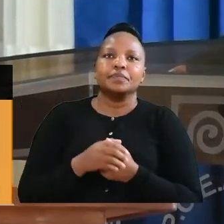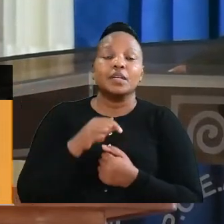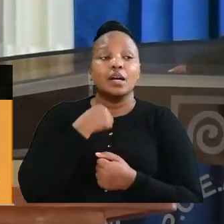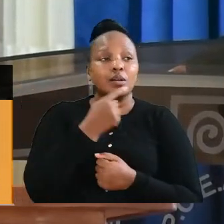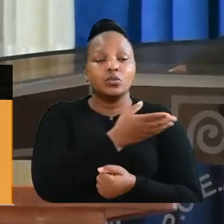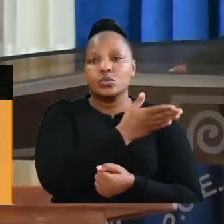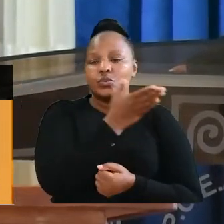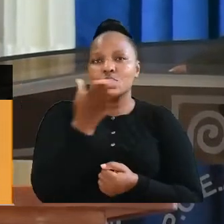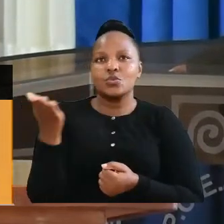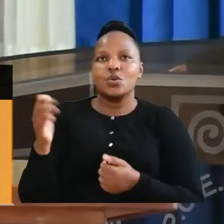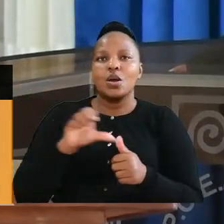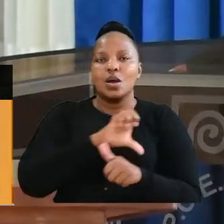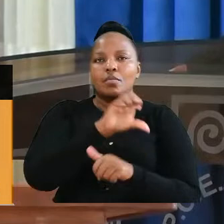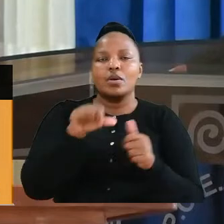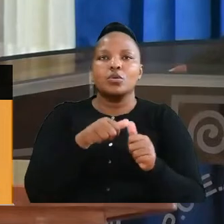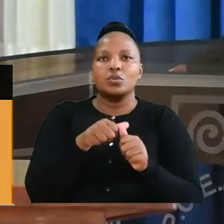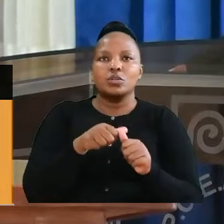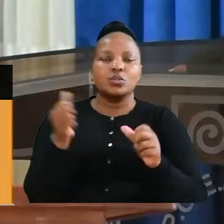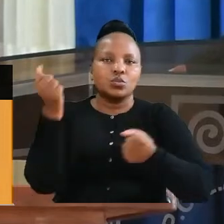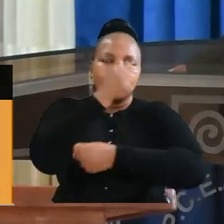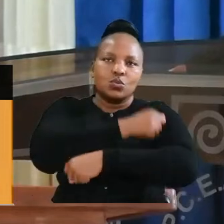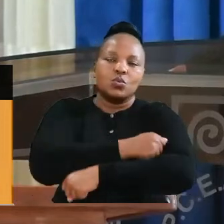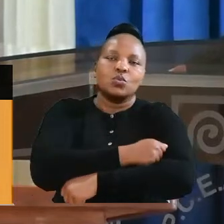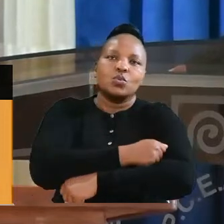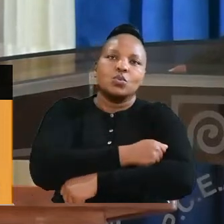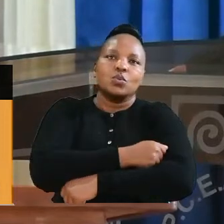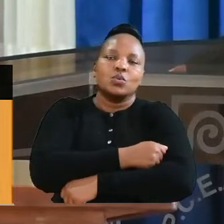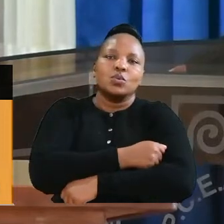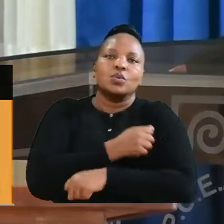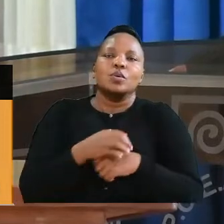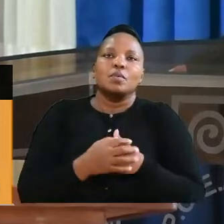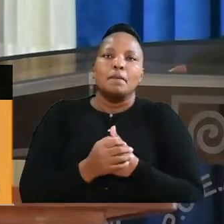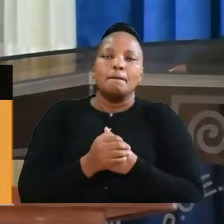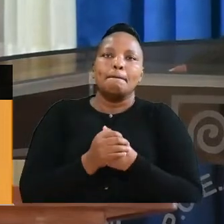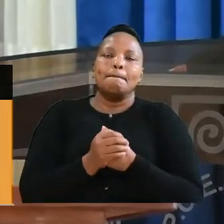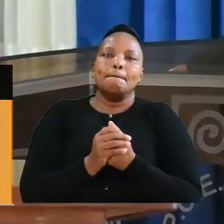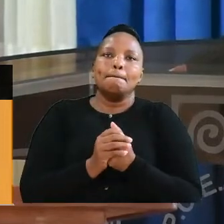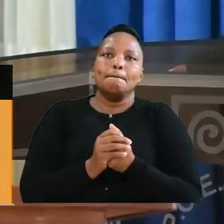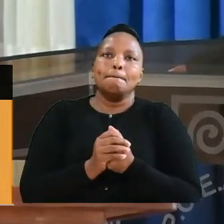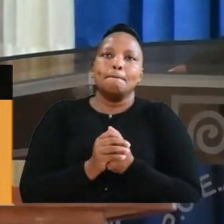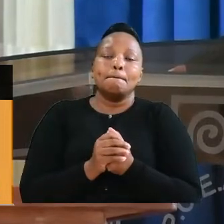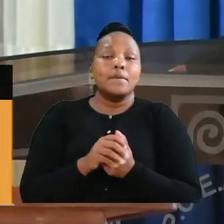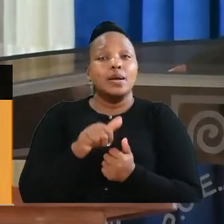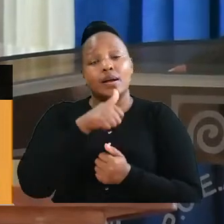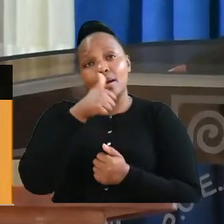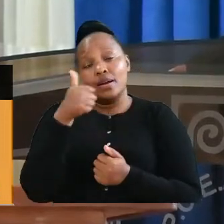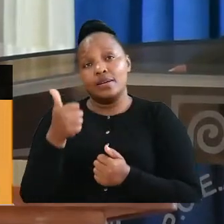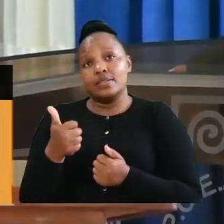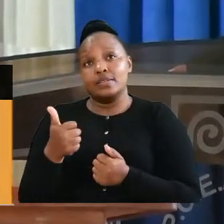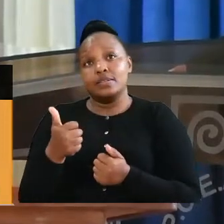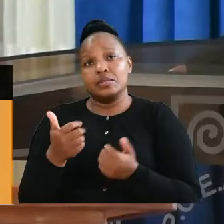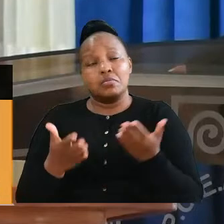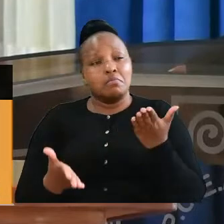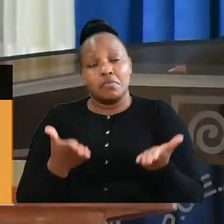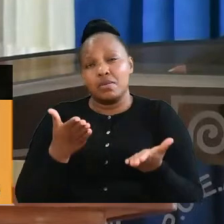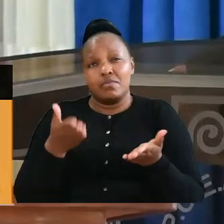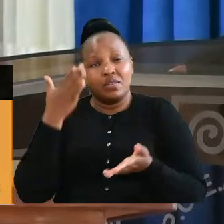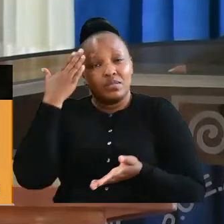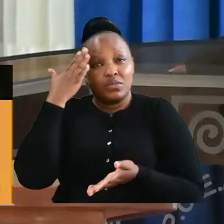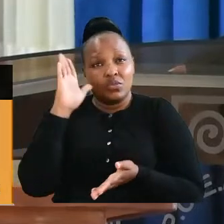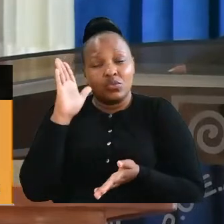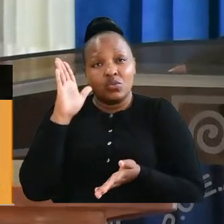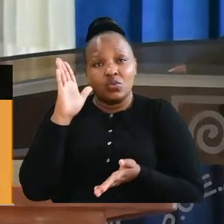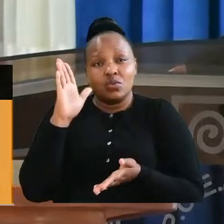kuwajuza kuhusu academy inavyoendelea. Na kwa wengine ambao labda hawajui